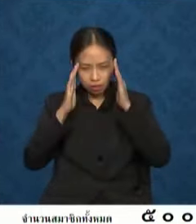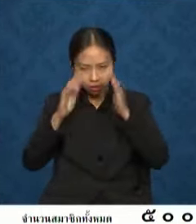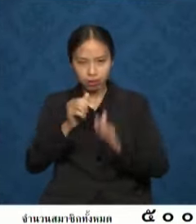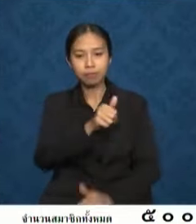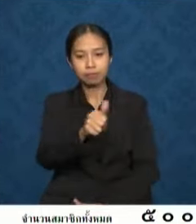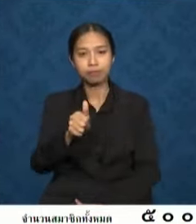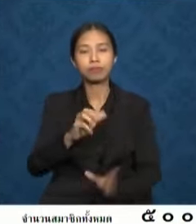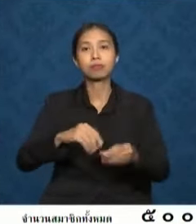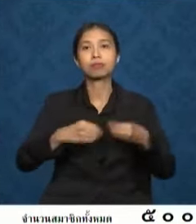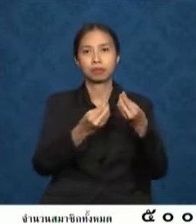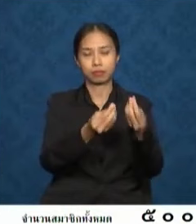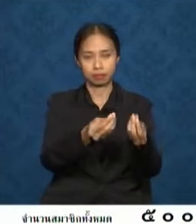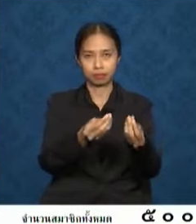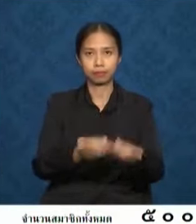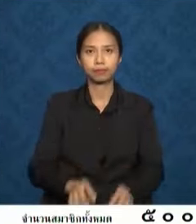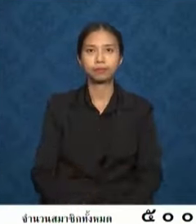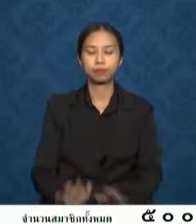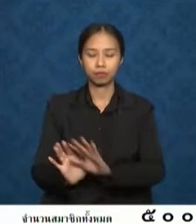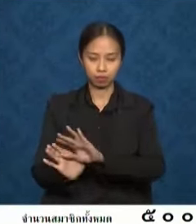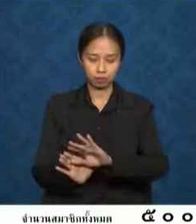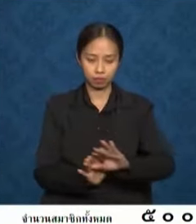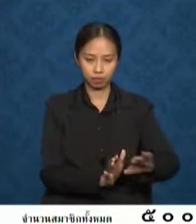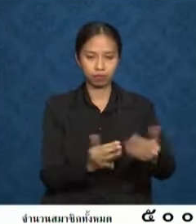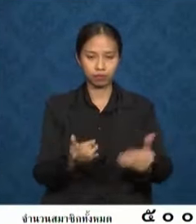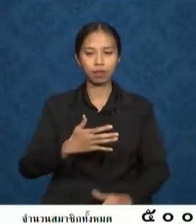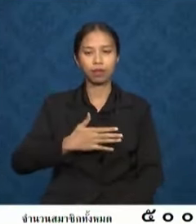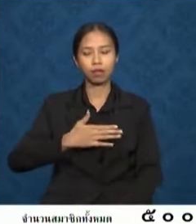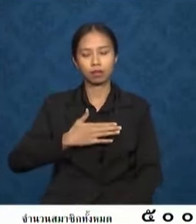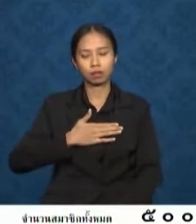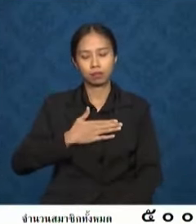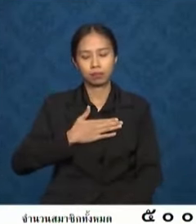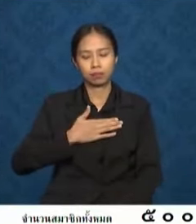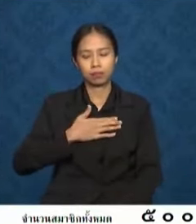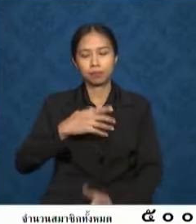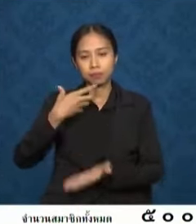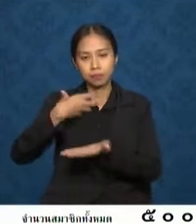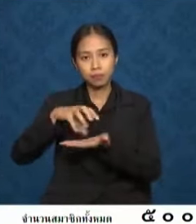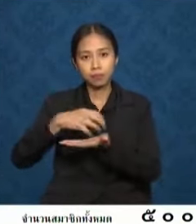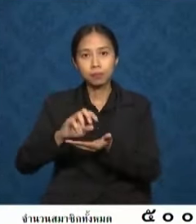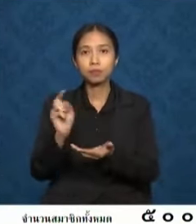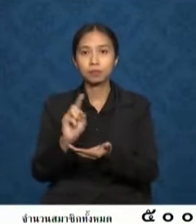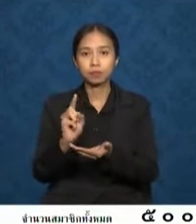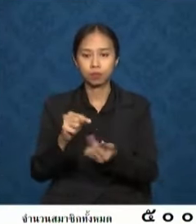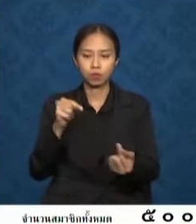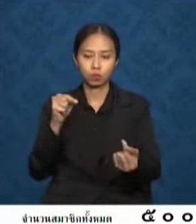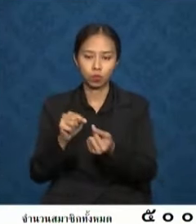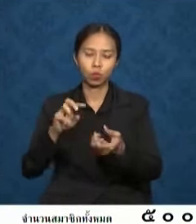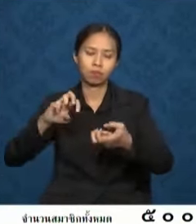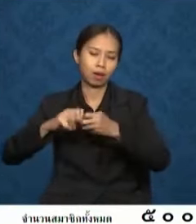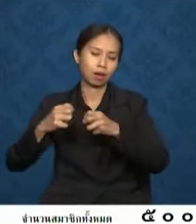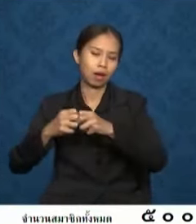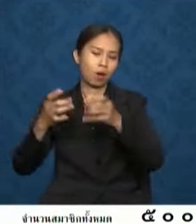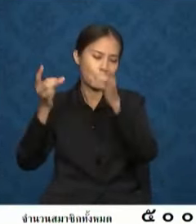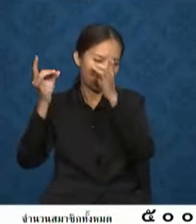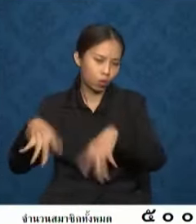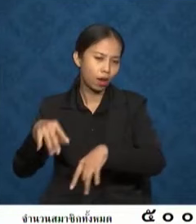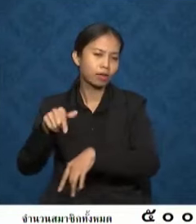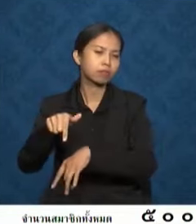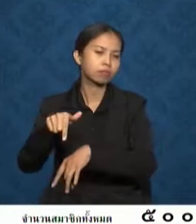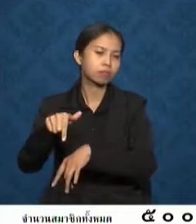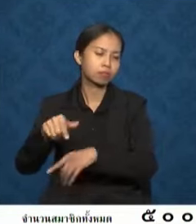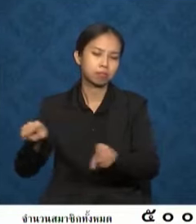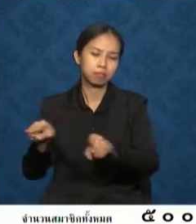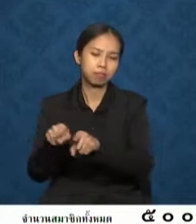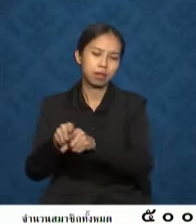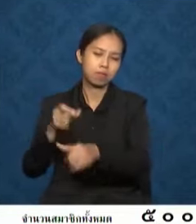แท้จริงอีกเรื่องนึงที่ผมจะไม่พูดไม่ได้เลยก็คือการใช้ความรุนแรงในการทำร้ายผู้